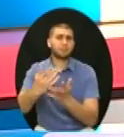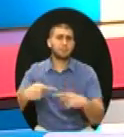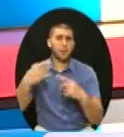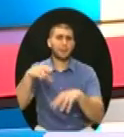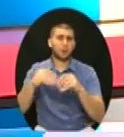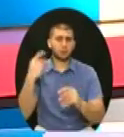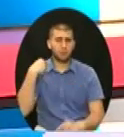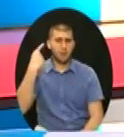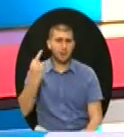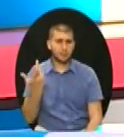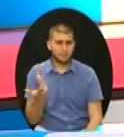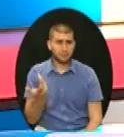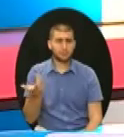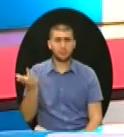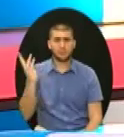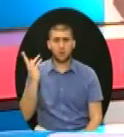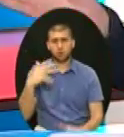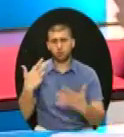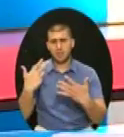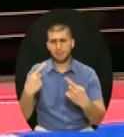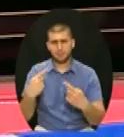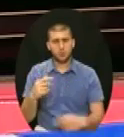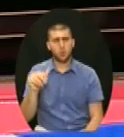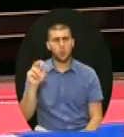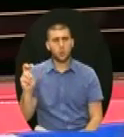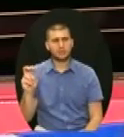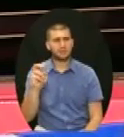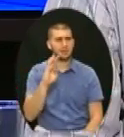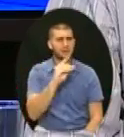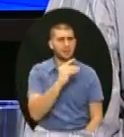עוד שבוע ימים ועוד יום אחד. עוזי בן זמננו, לא, תודה רבה. תודה רבה. לשניכם.